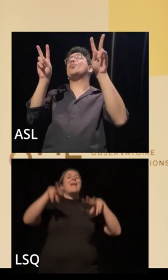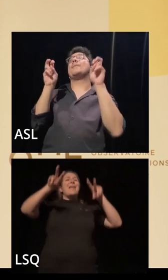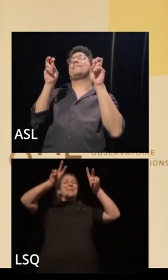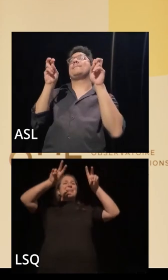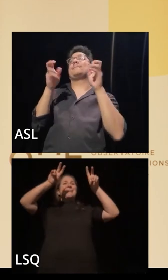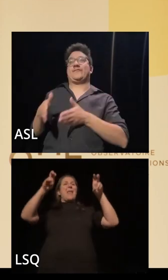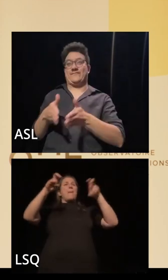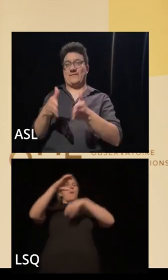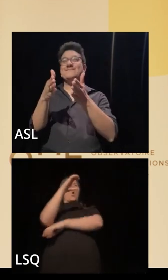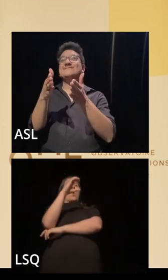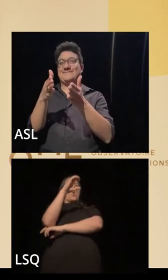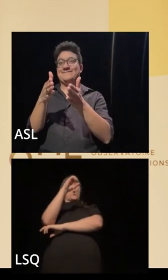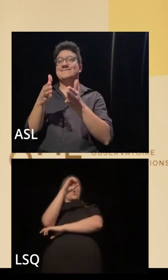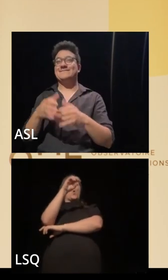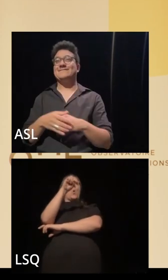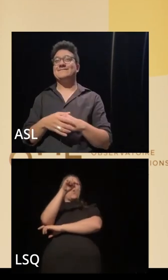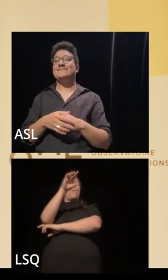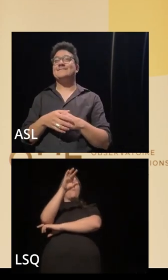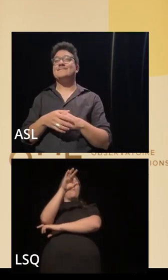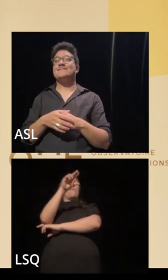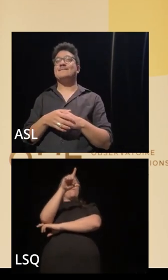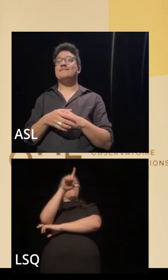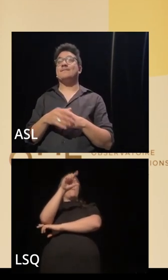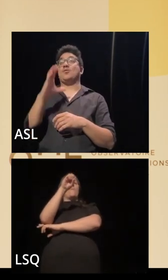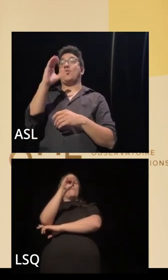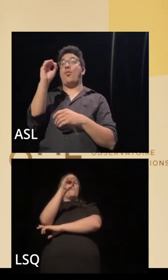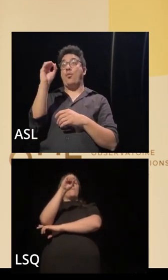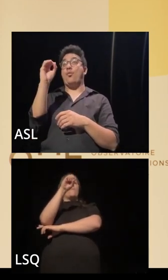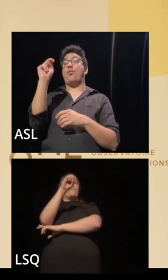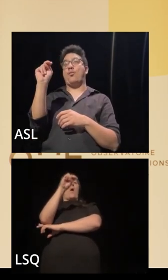avec sous-titre les mots anglais